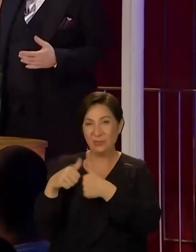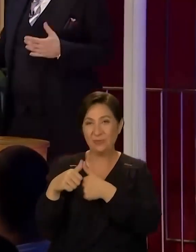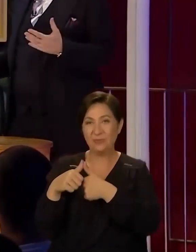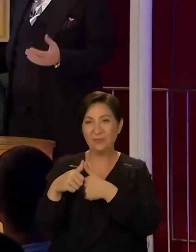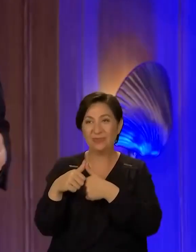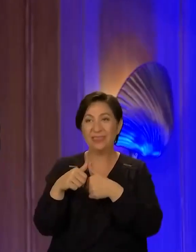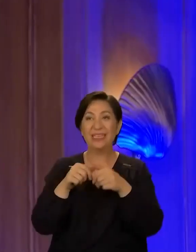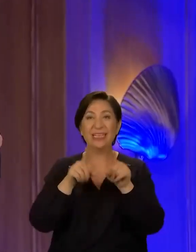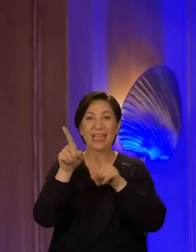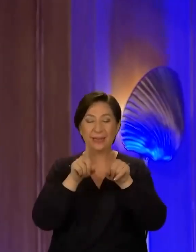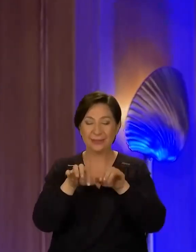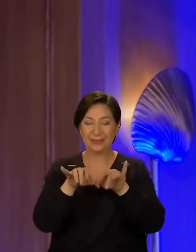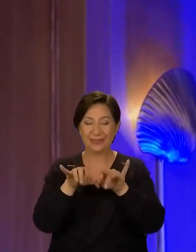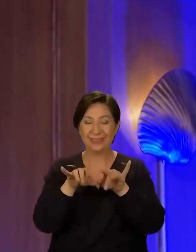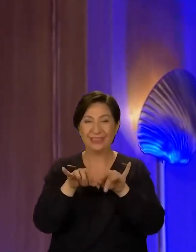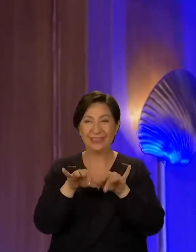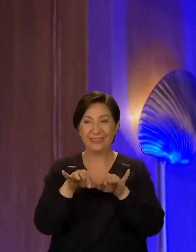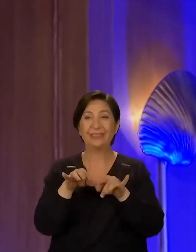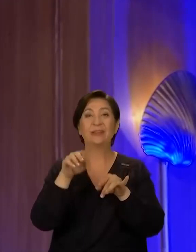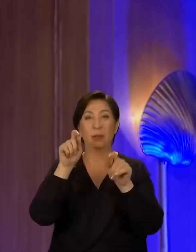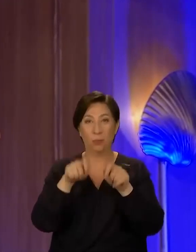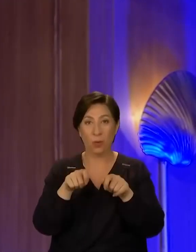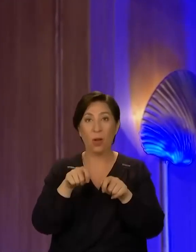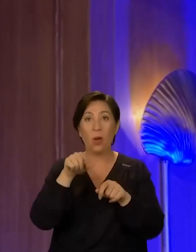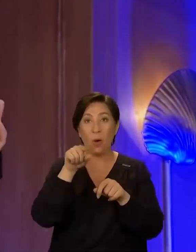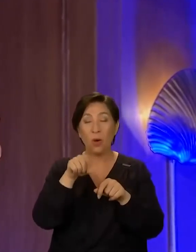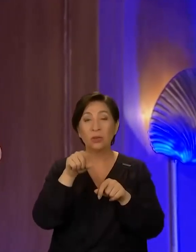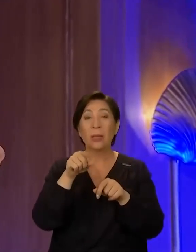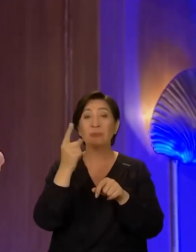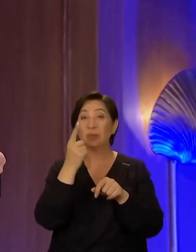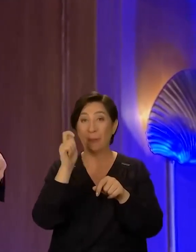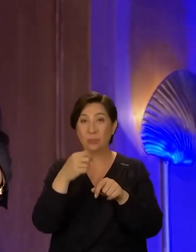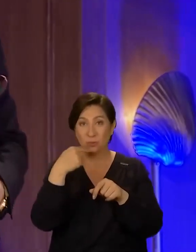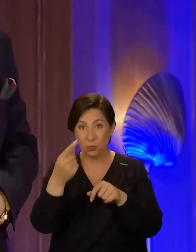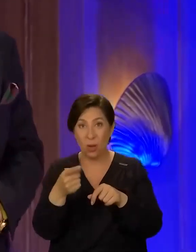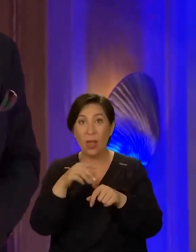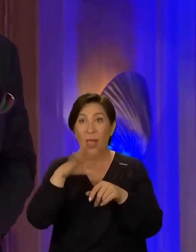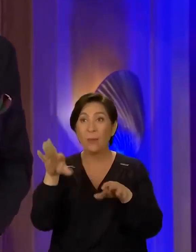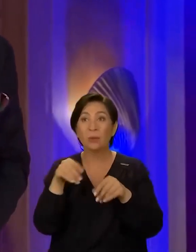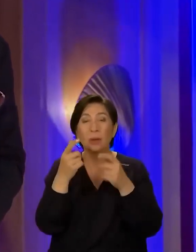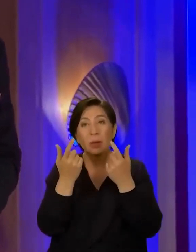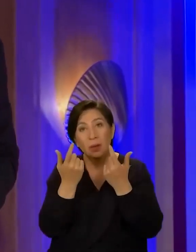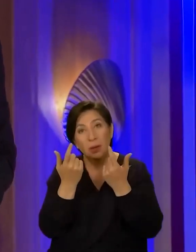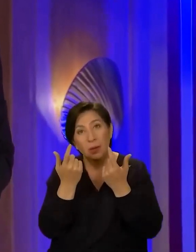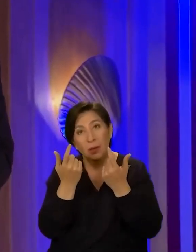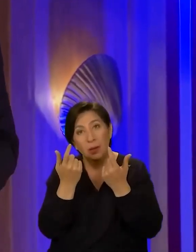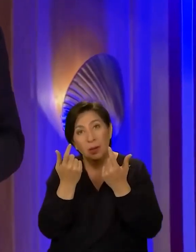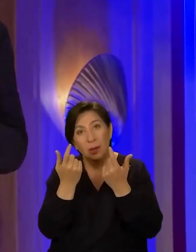giriyor diyor. Oraya girmiş diyor. Ondan sonra bir şey yapmış falan diyor. Şimdi hep birlikte buna